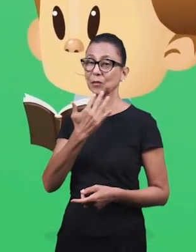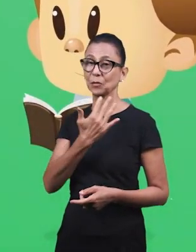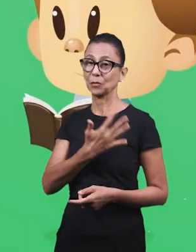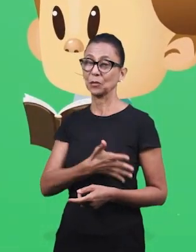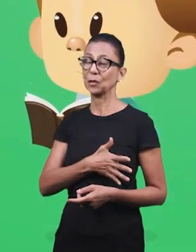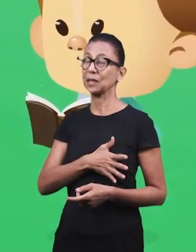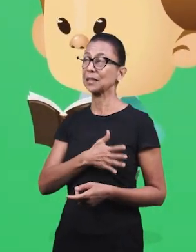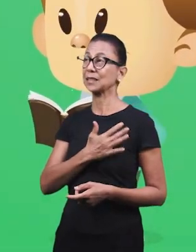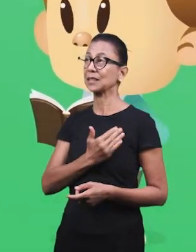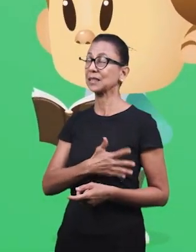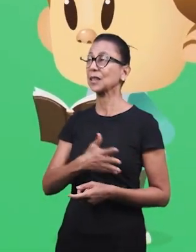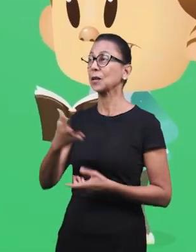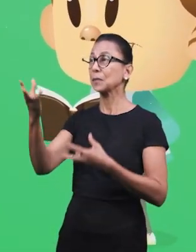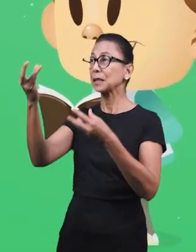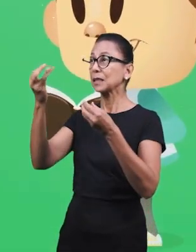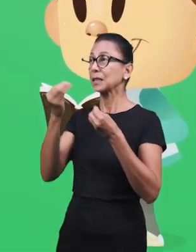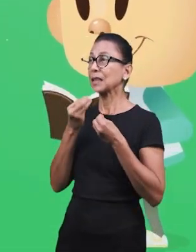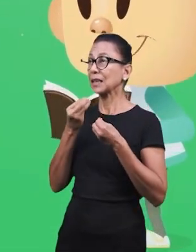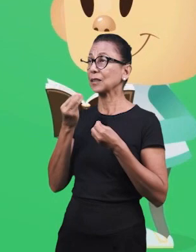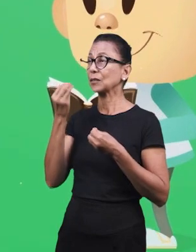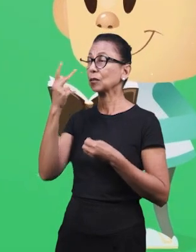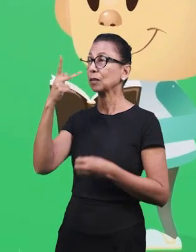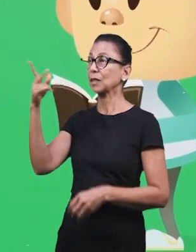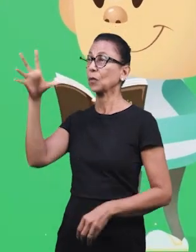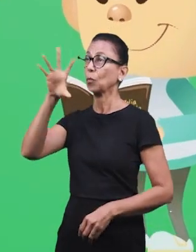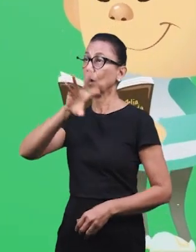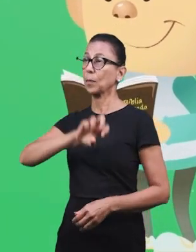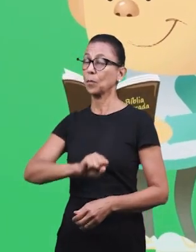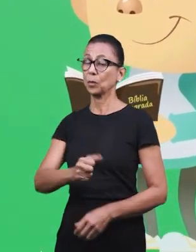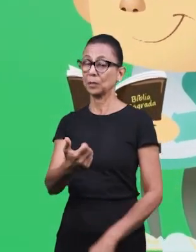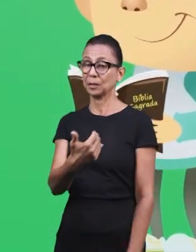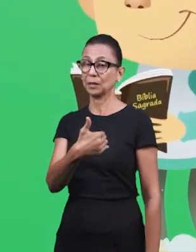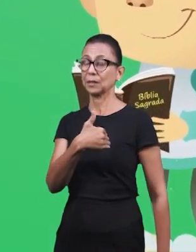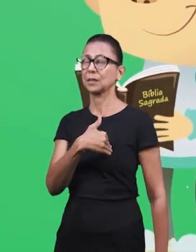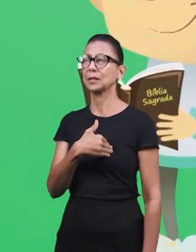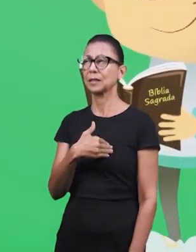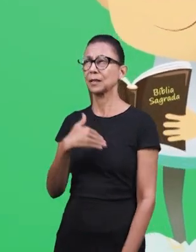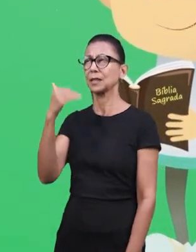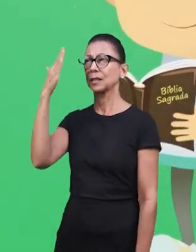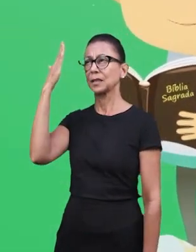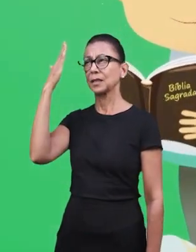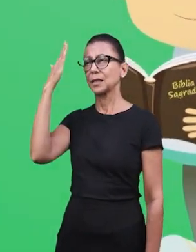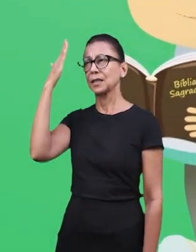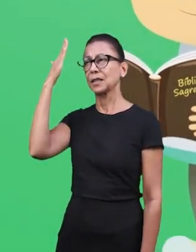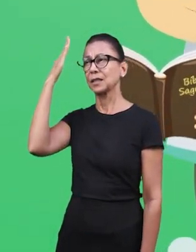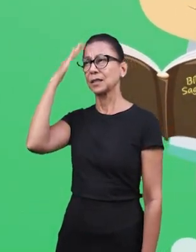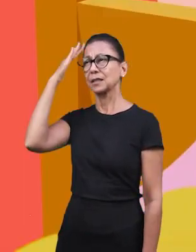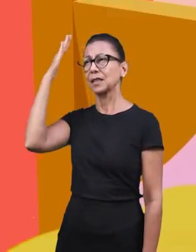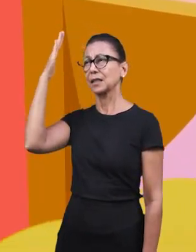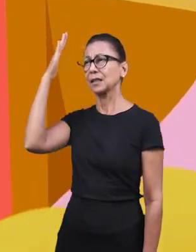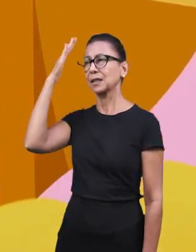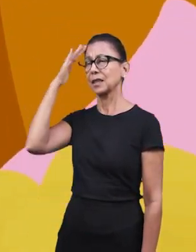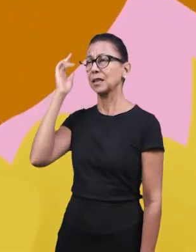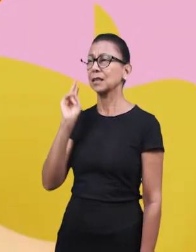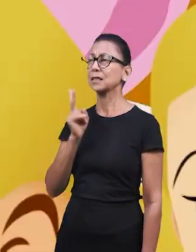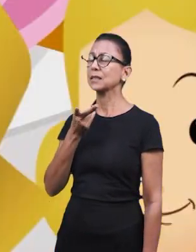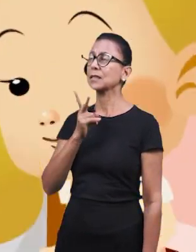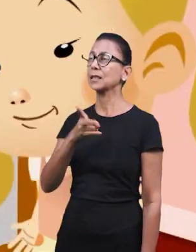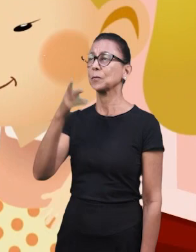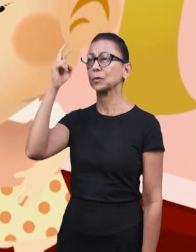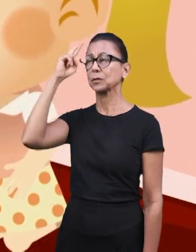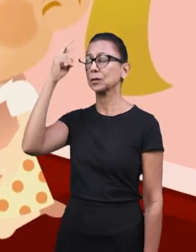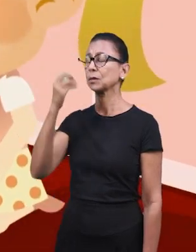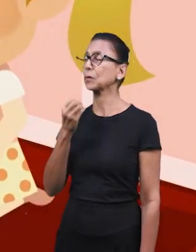Дай мне сердце, исполненное любви Твоей, которое всегда будет признавать благость Твою ко мне,